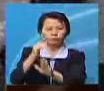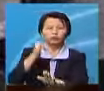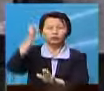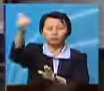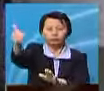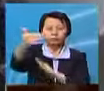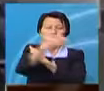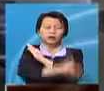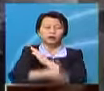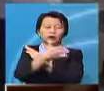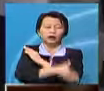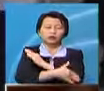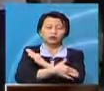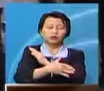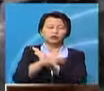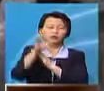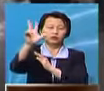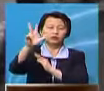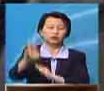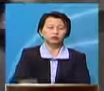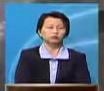negara ketiga.